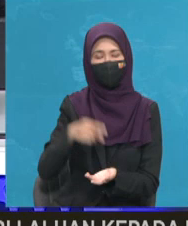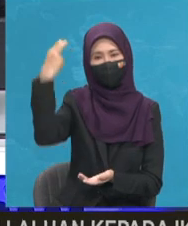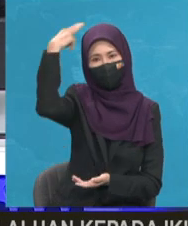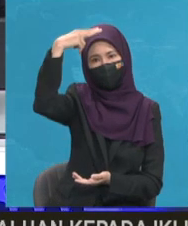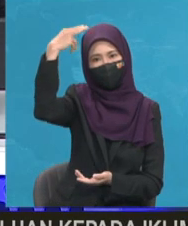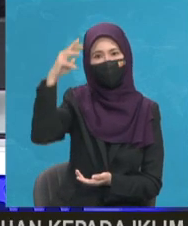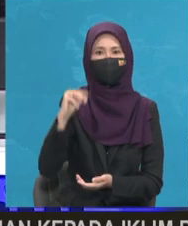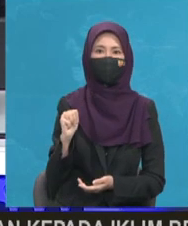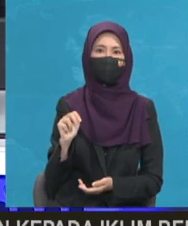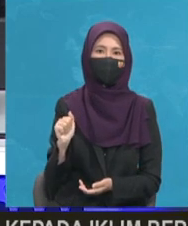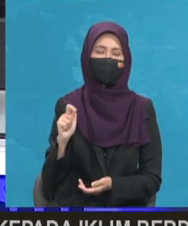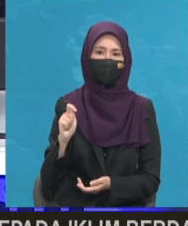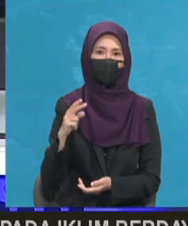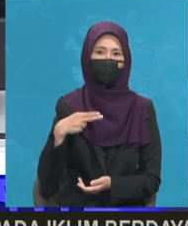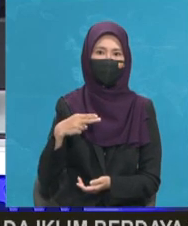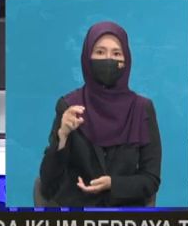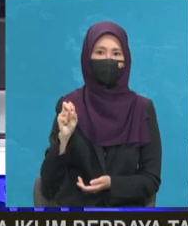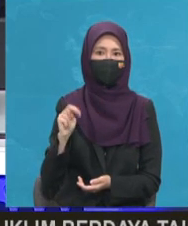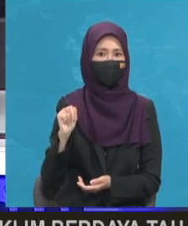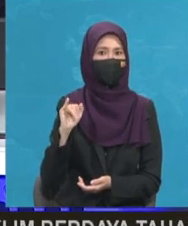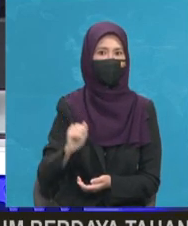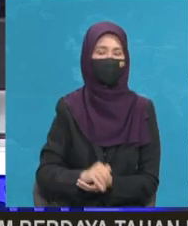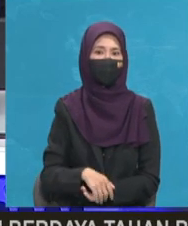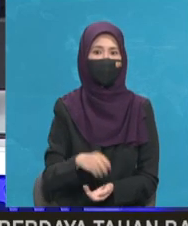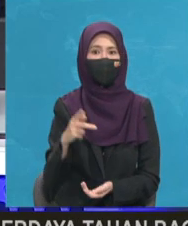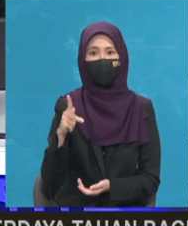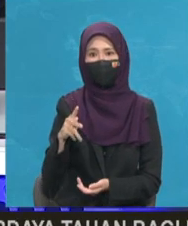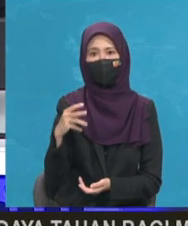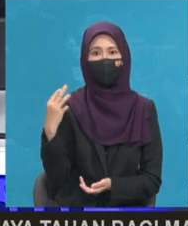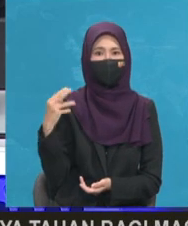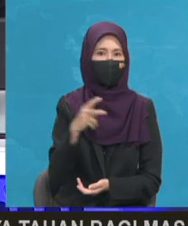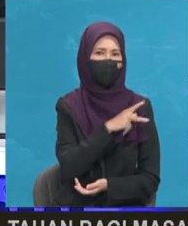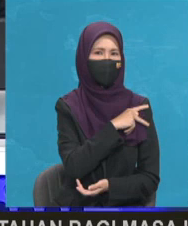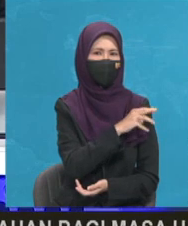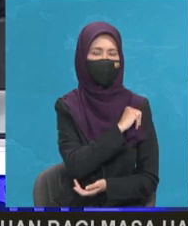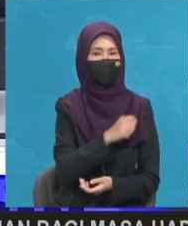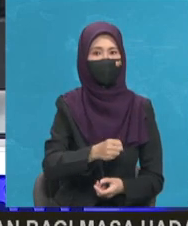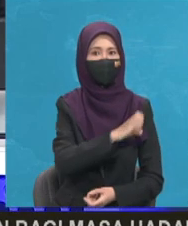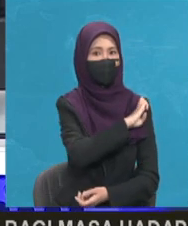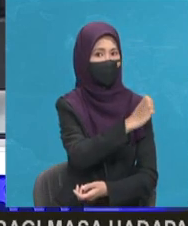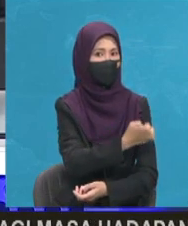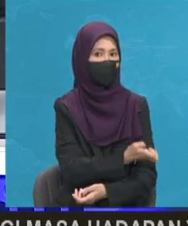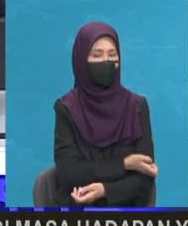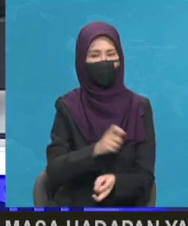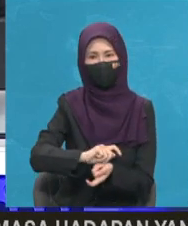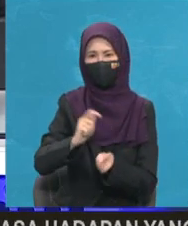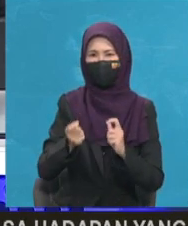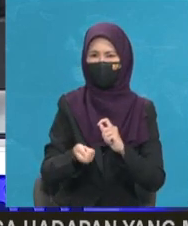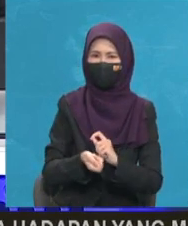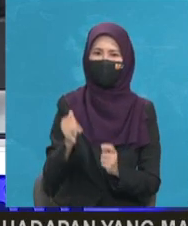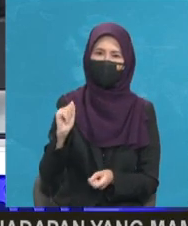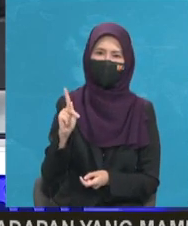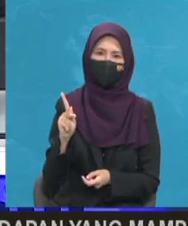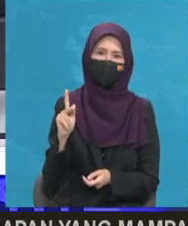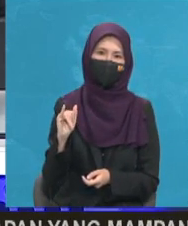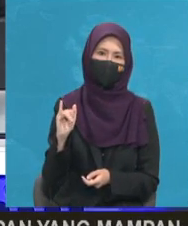sunyi bin Haji Muhammad Husein juga berkata Kementerian tenaga sedang merajuk i4 strategi dibawa dasar perubahan iklim kebangsaan